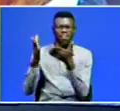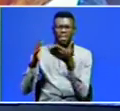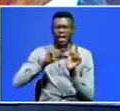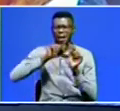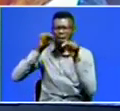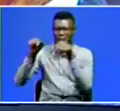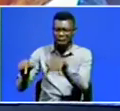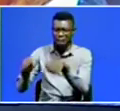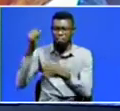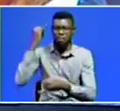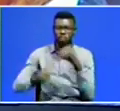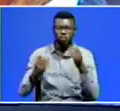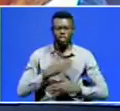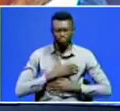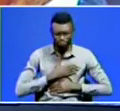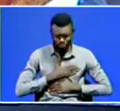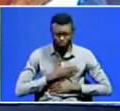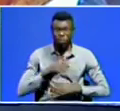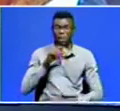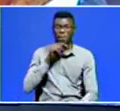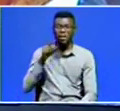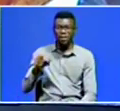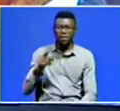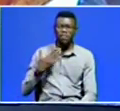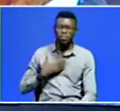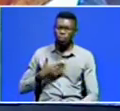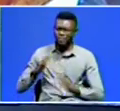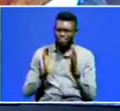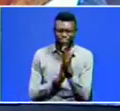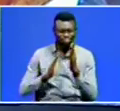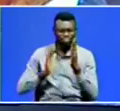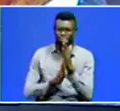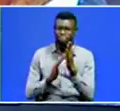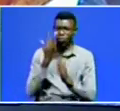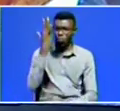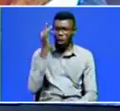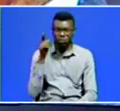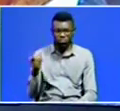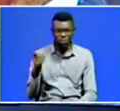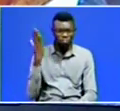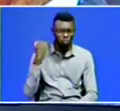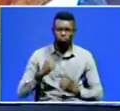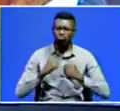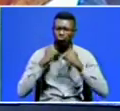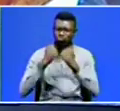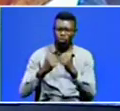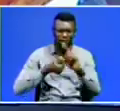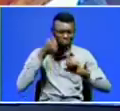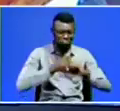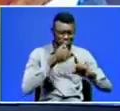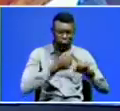heshima zao za mwisho kwa kiongozi huyo aliyemiminiwa sifa kuchokocho kwa jinsi alivyokuwa jasiri katika masuala ya